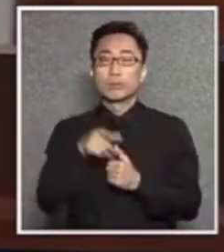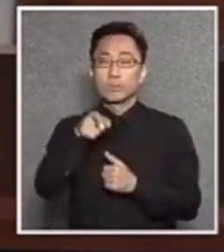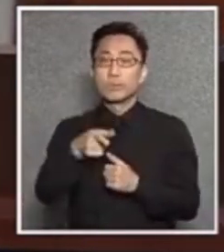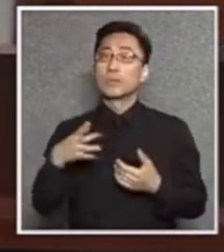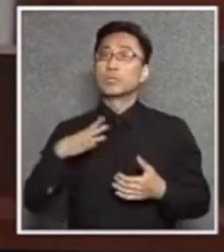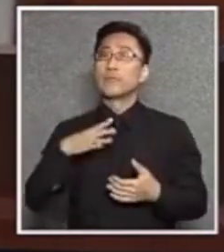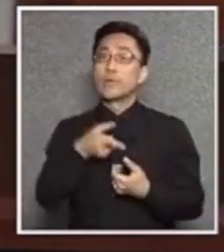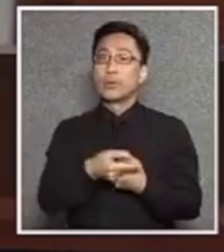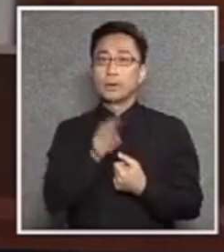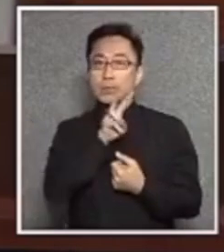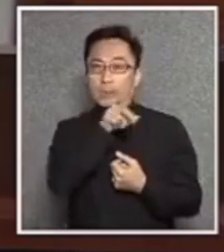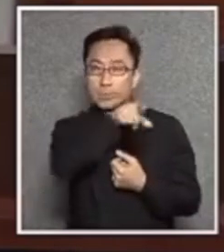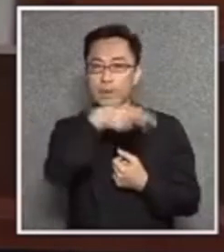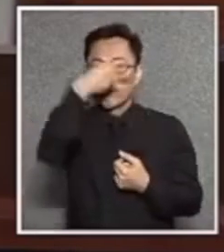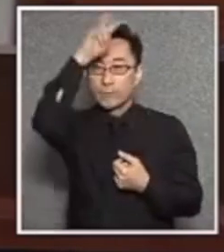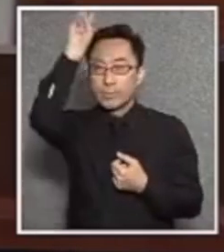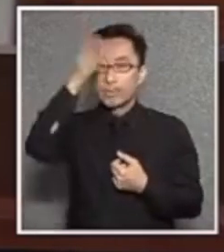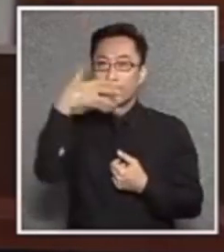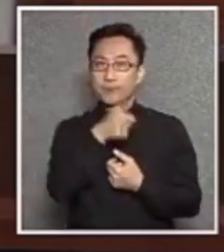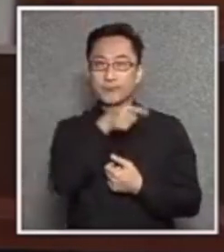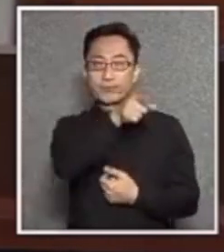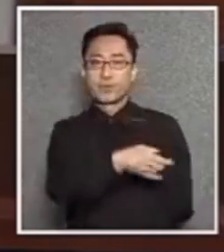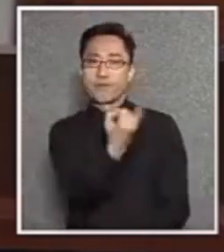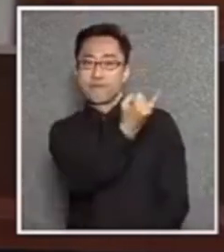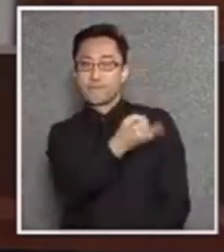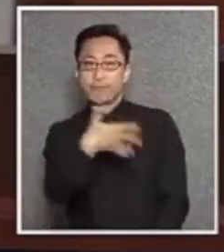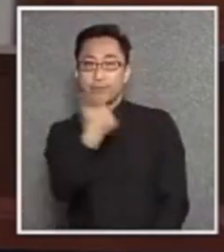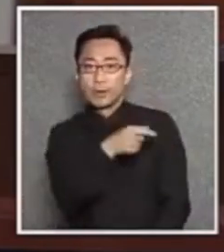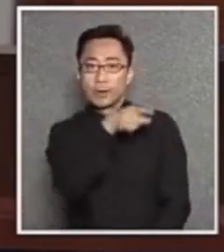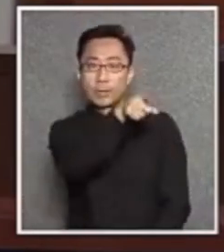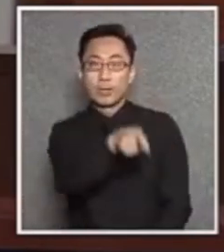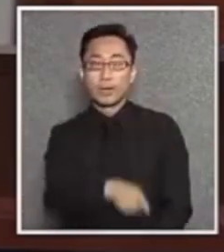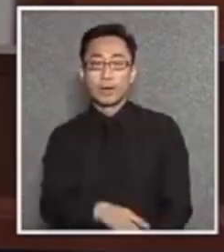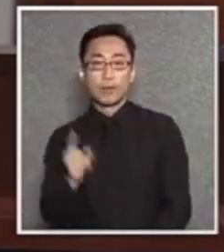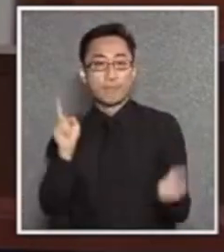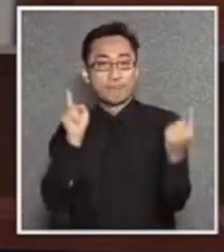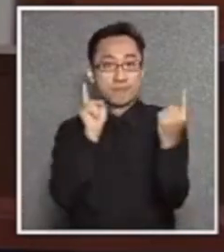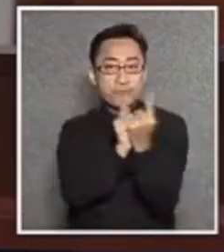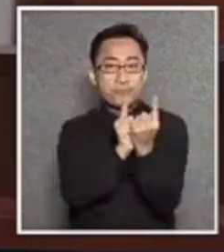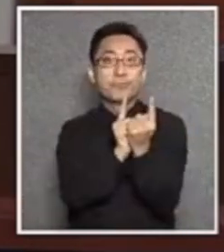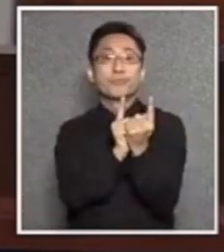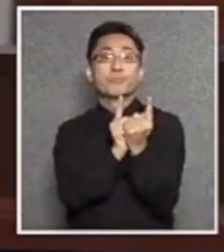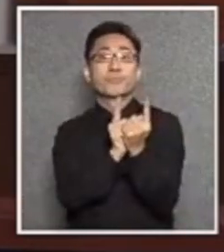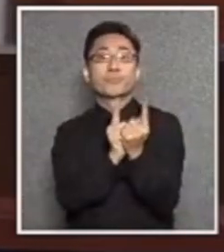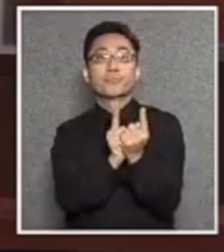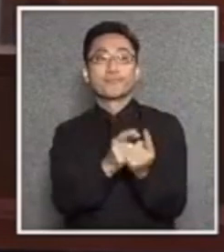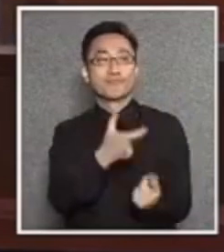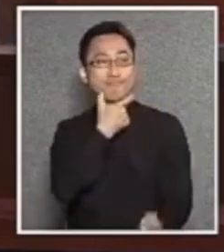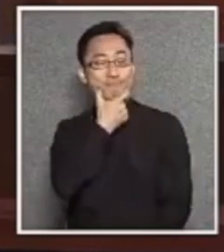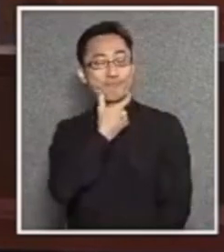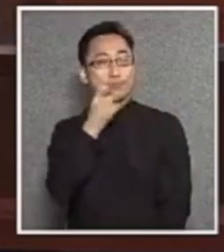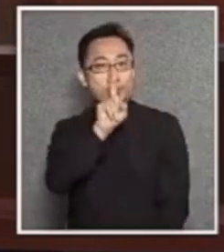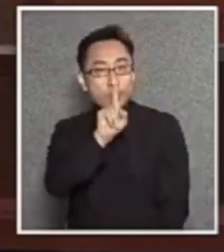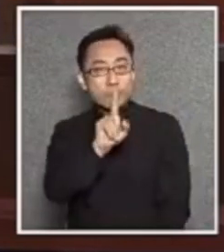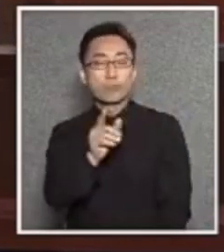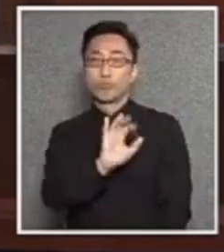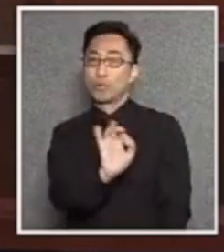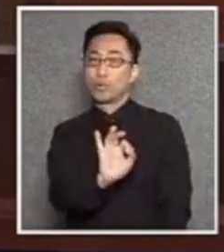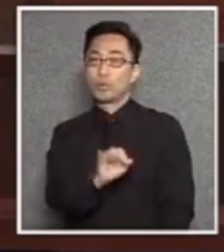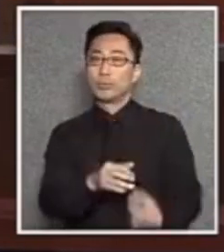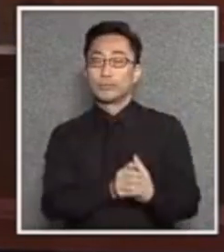見到這個阿基諾三世這個廢柴總統，你都會埋去不假以辭色，說代表香港